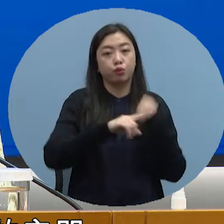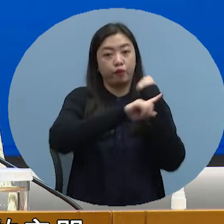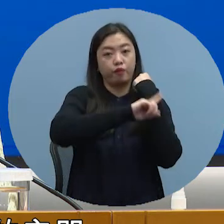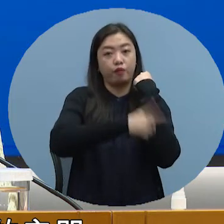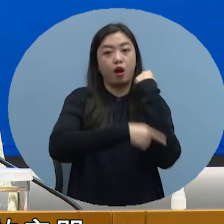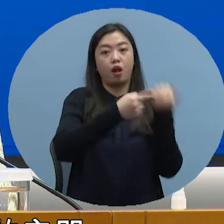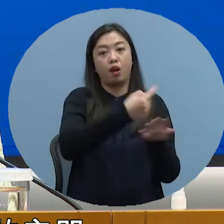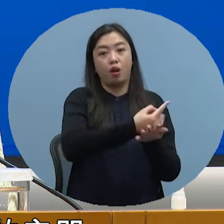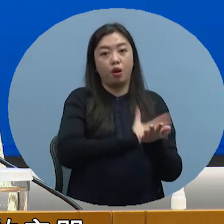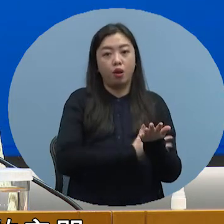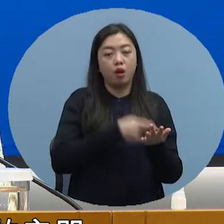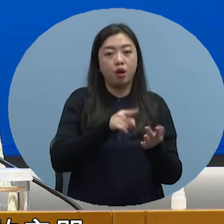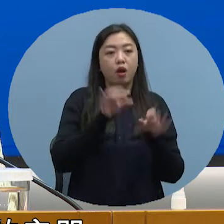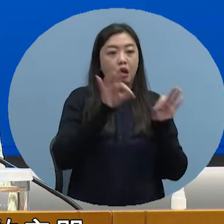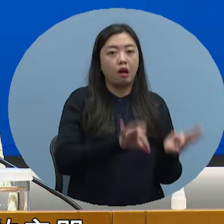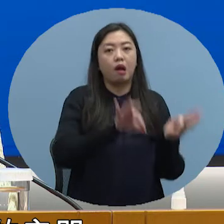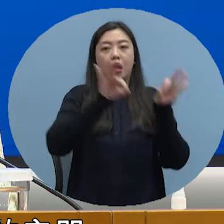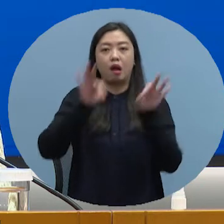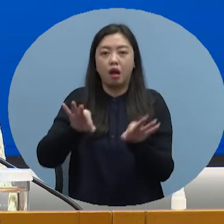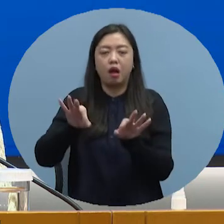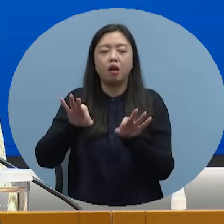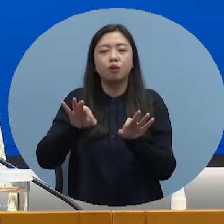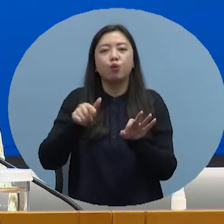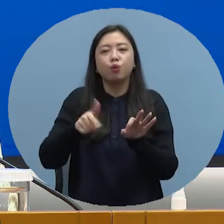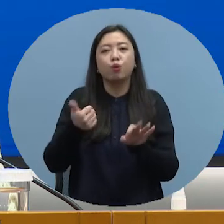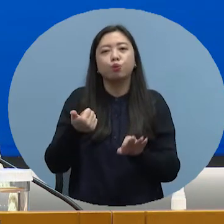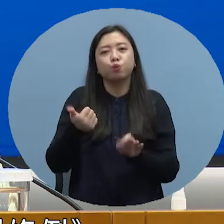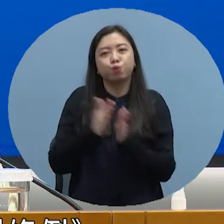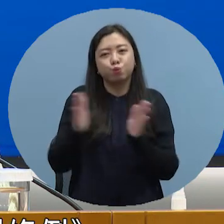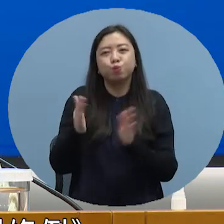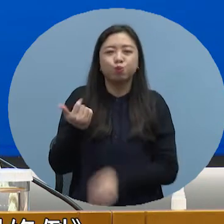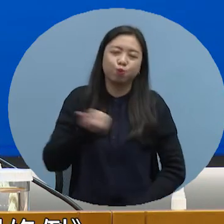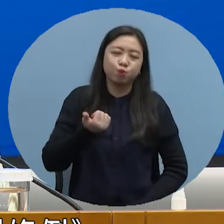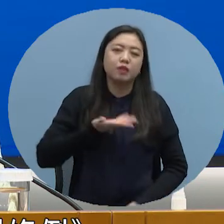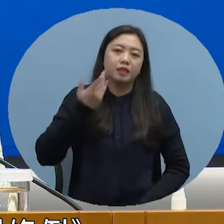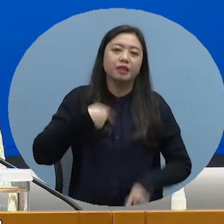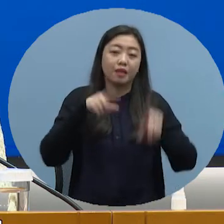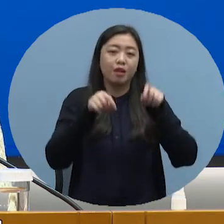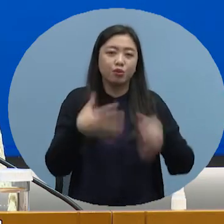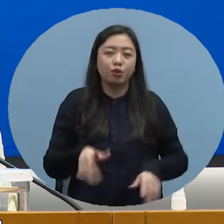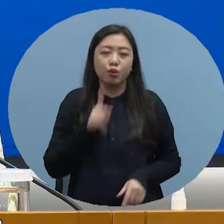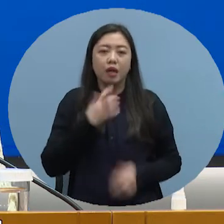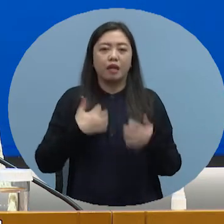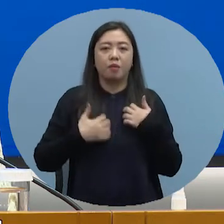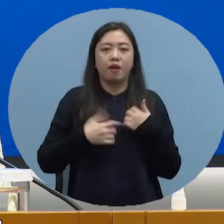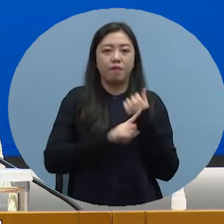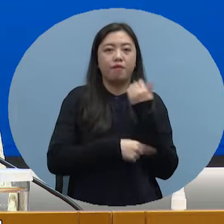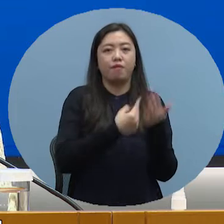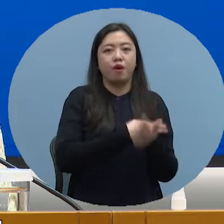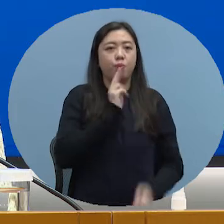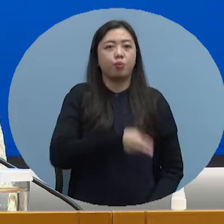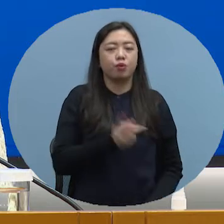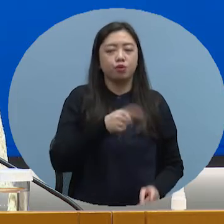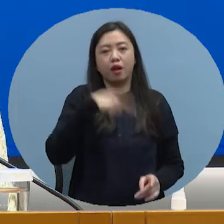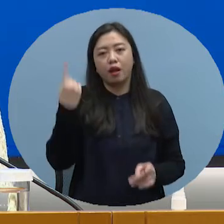呢，是還有可以押後的空間的，我上一次都解釋過了，又用緊急法，又押後另一套